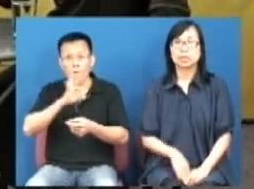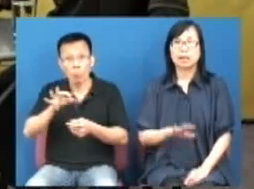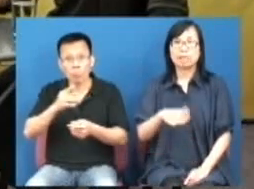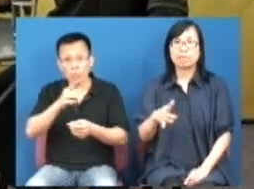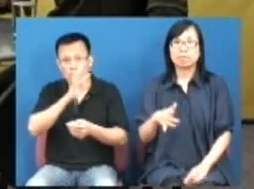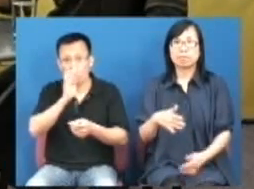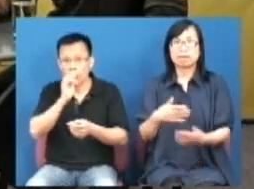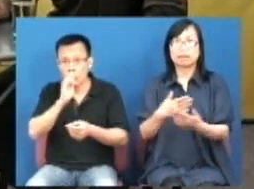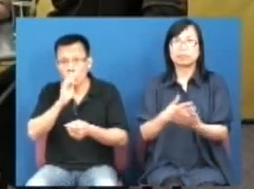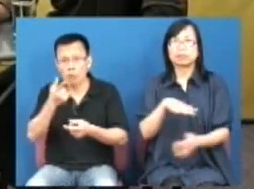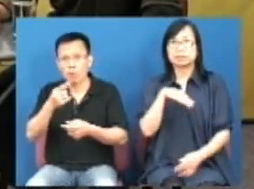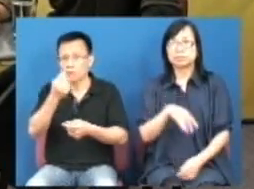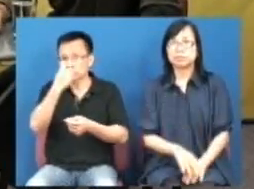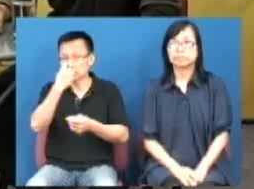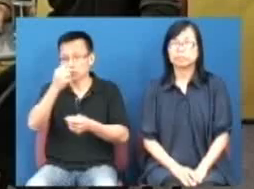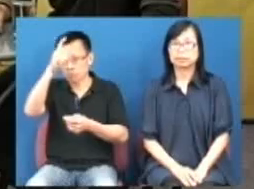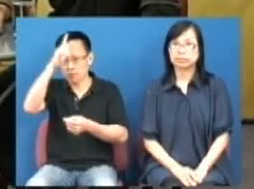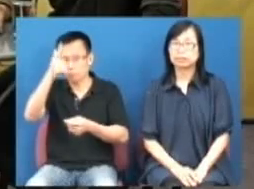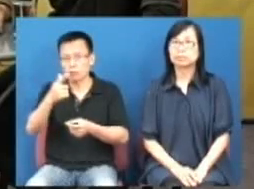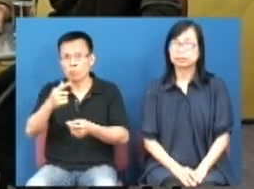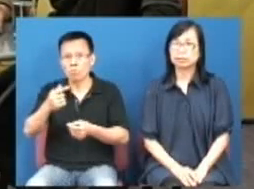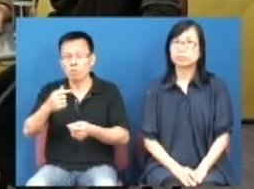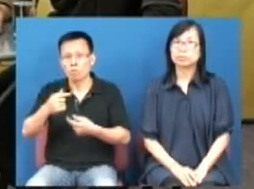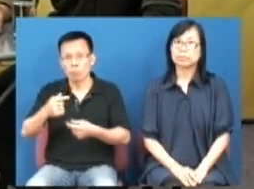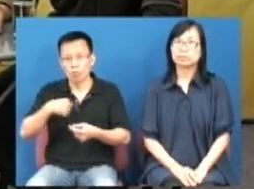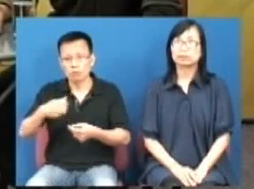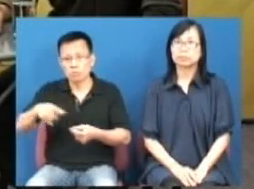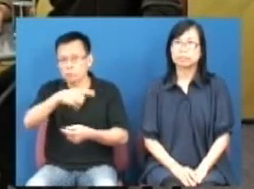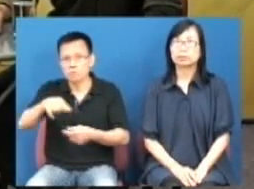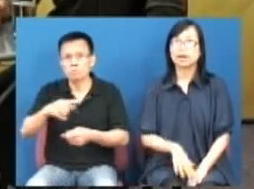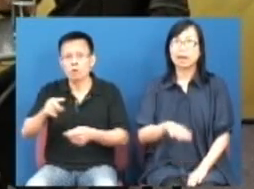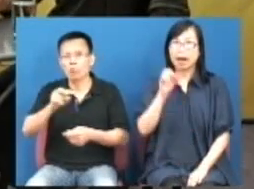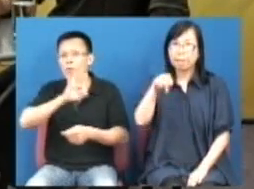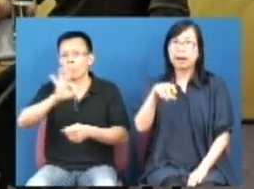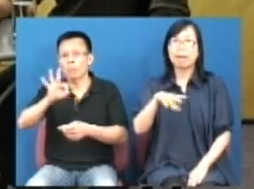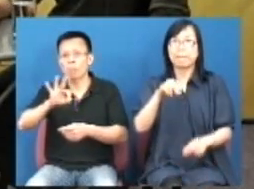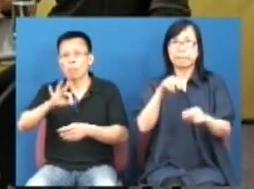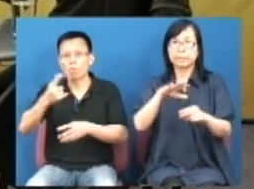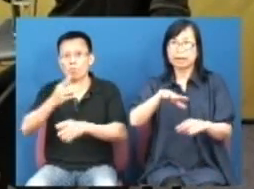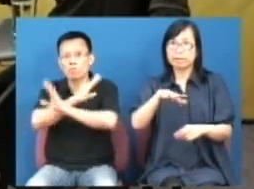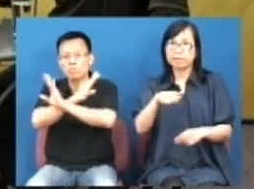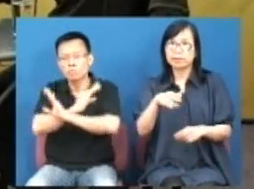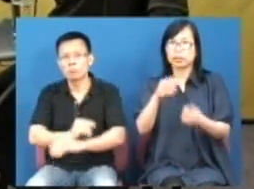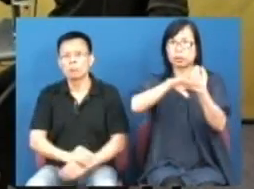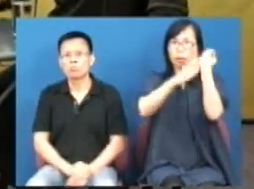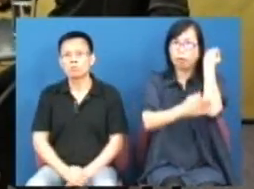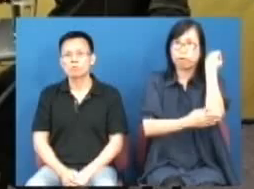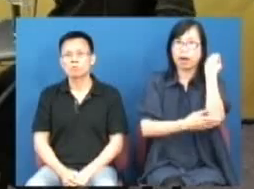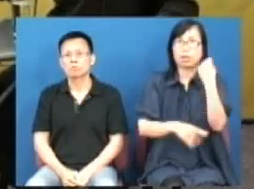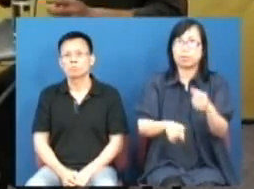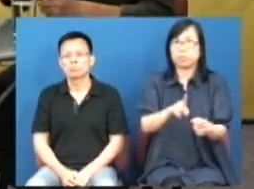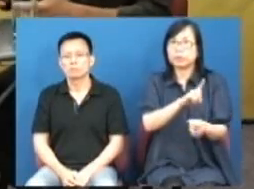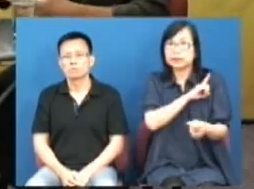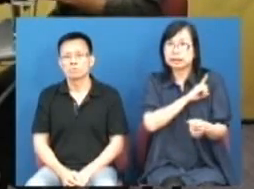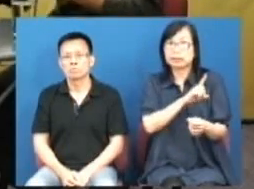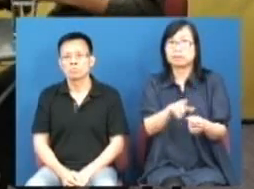係候選人嗰 港英年代啊，殖民地年代都唔冇一啲咁嘅約束啊。 係啊，但問題就係、是。呢、這個法例、呢、這個指令本身已經